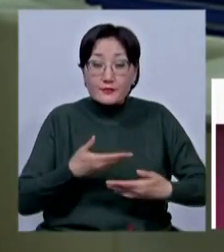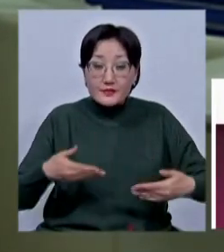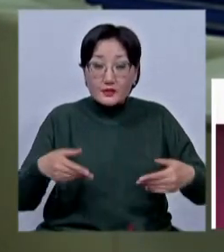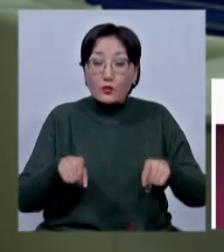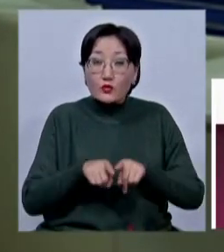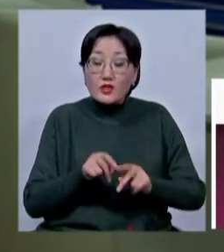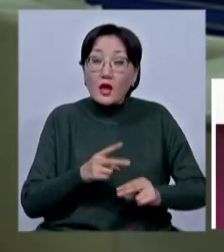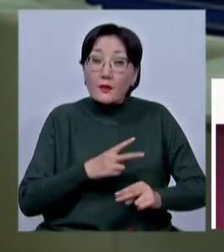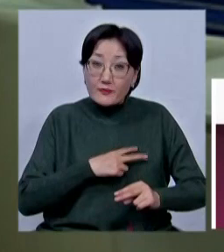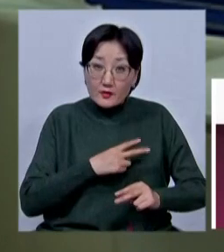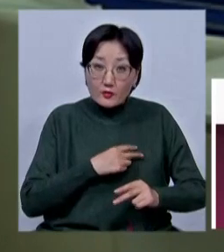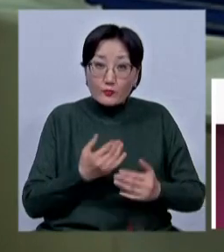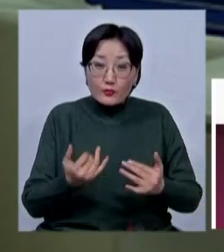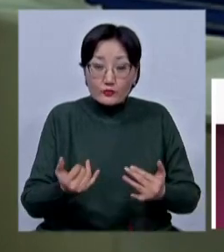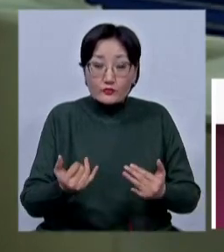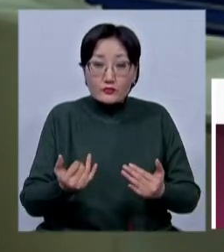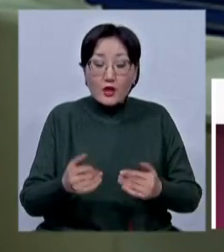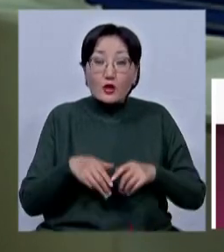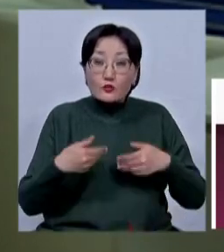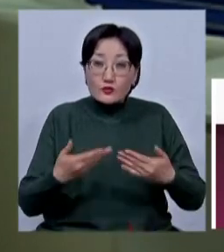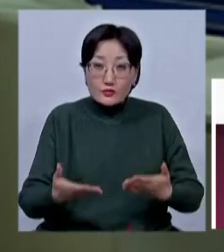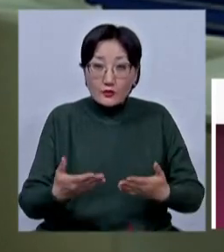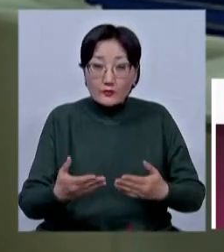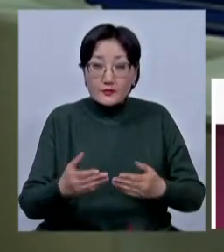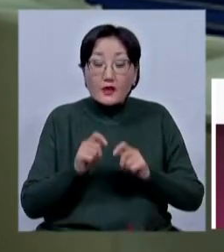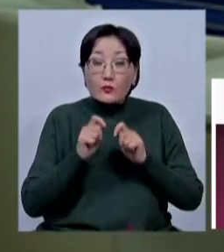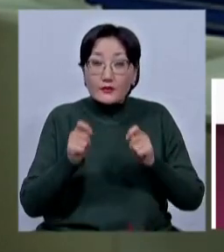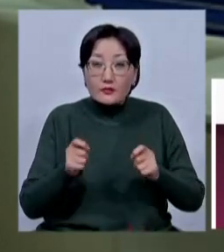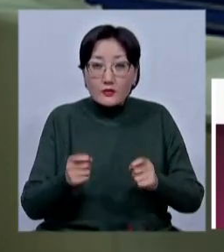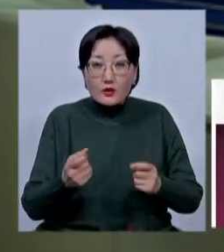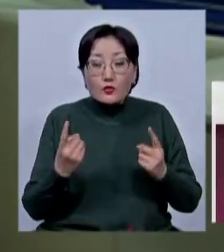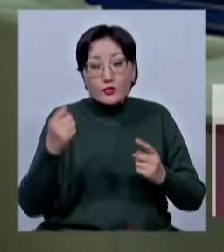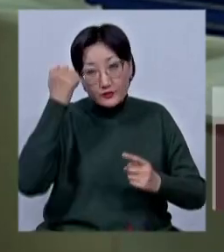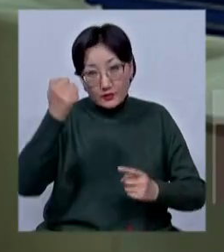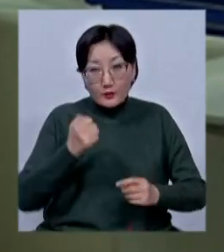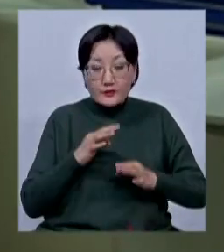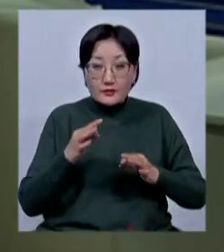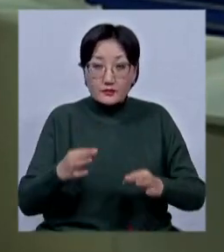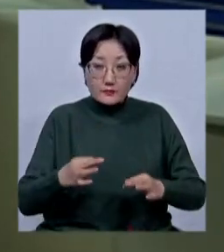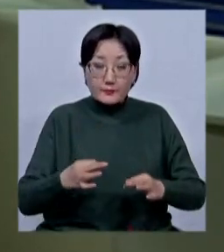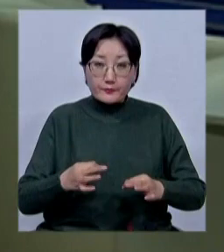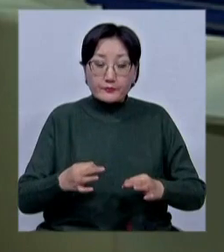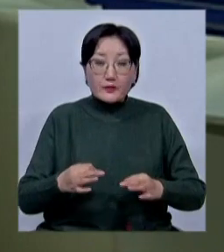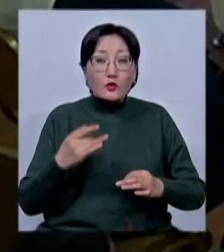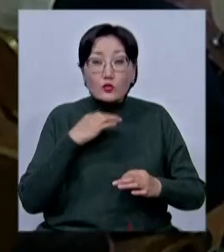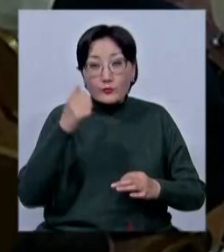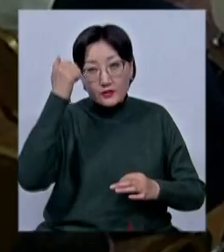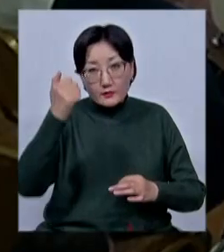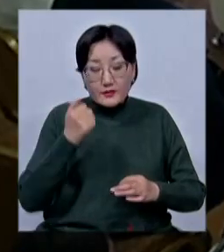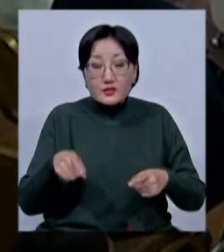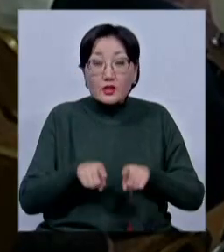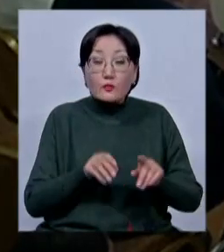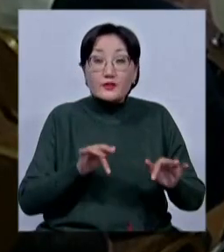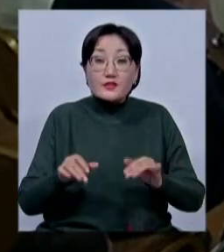осымына марапаттарыңызды бүгін ұсынып, марапаттап жатқандарыңызға мыңда бір алғысымызды білдіреміз. Көп рахмет.